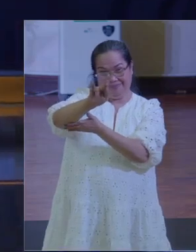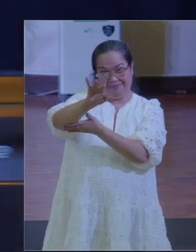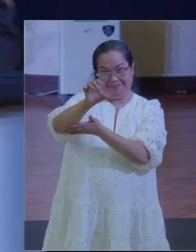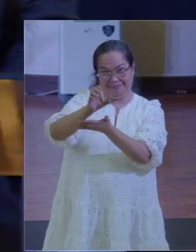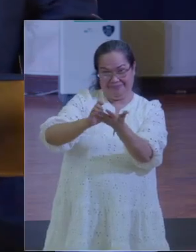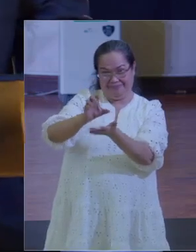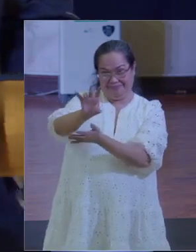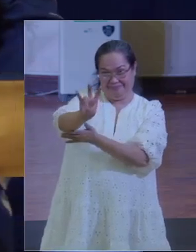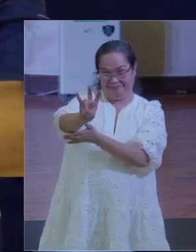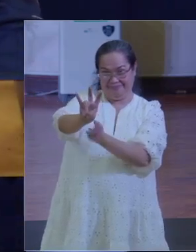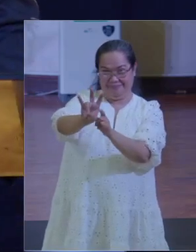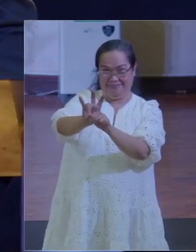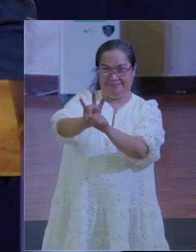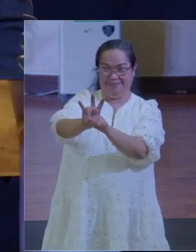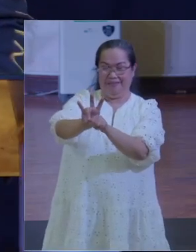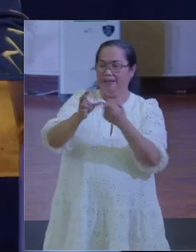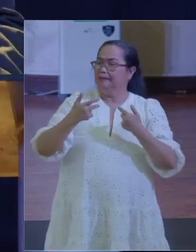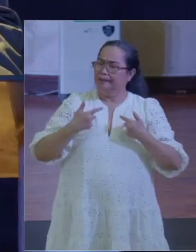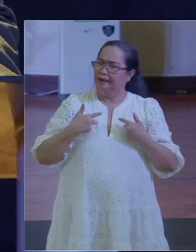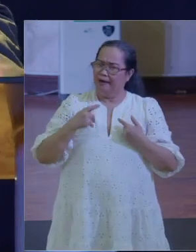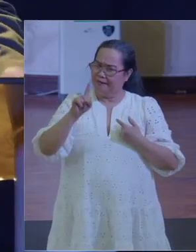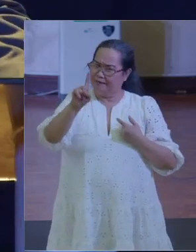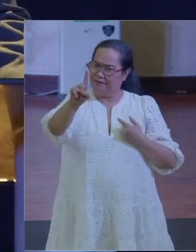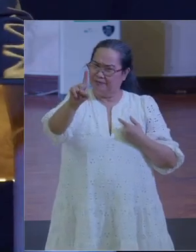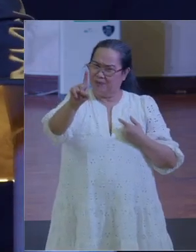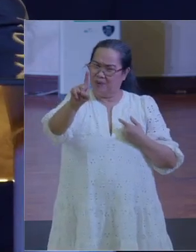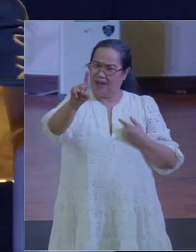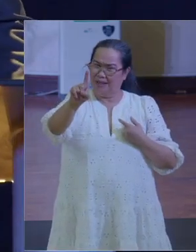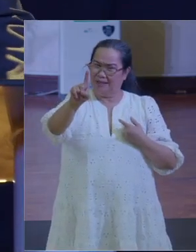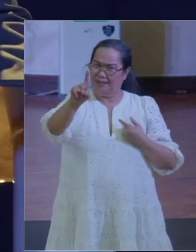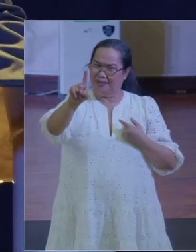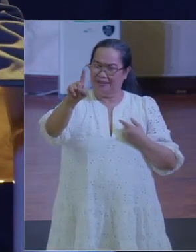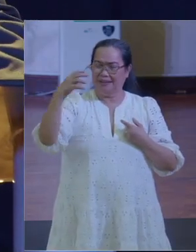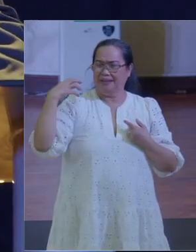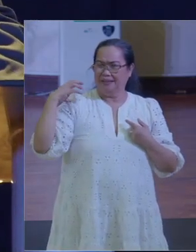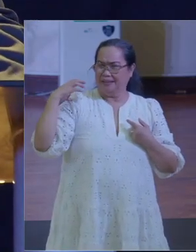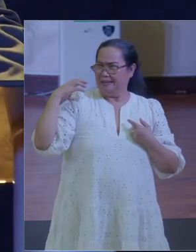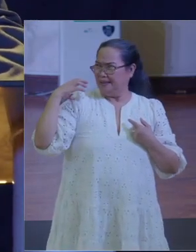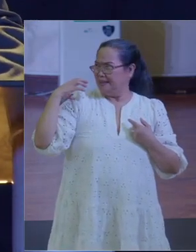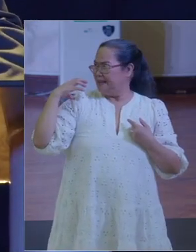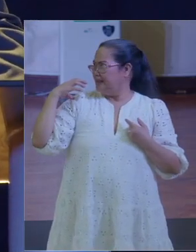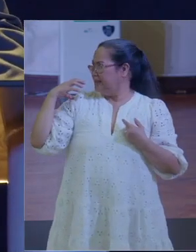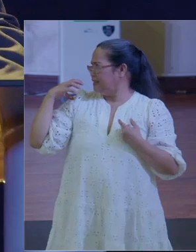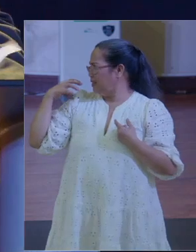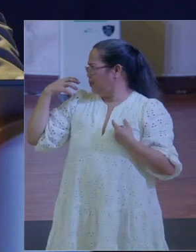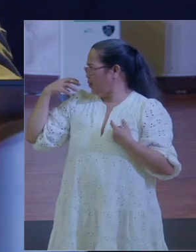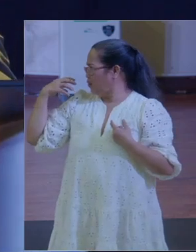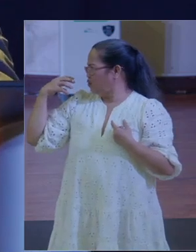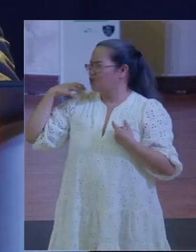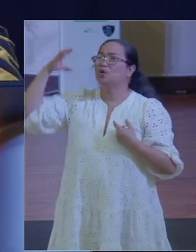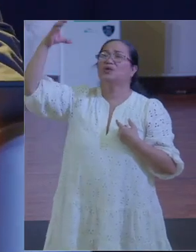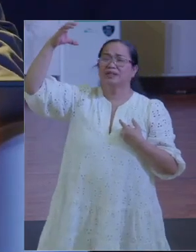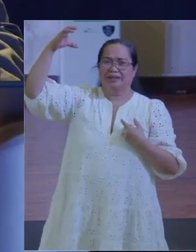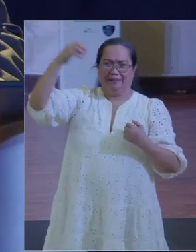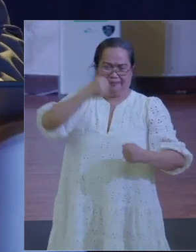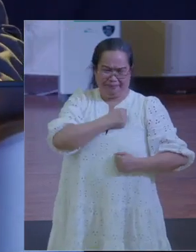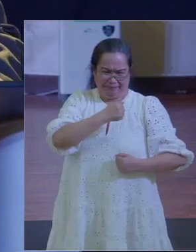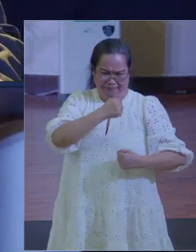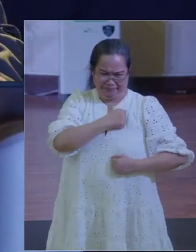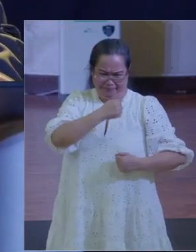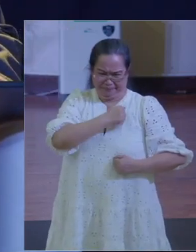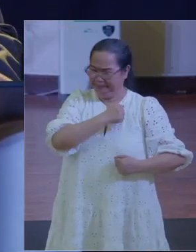chapter 7, merong isang centurion. Kasi nakakatuwa pag binasa natin yung sumunod na chapter.